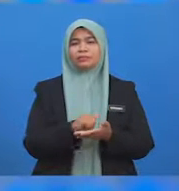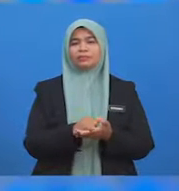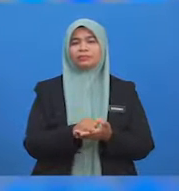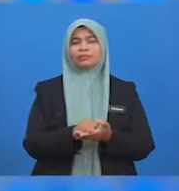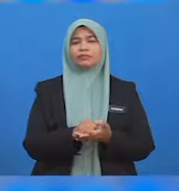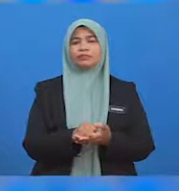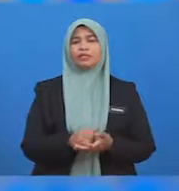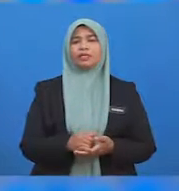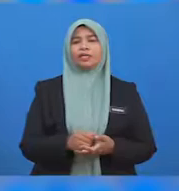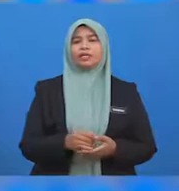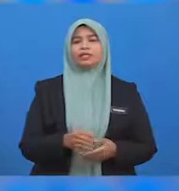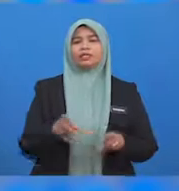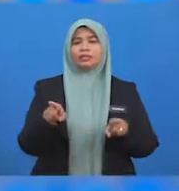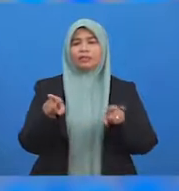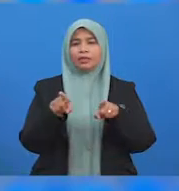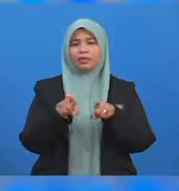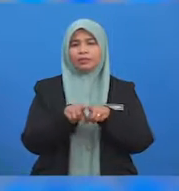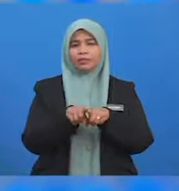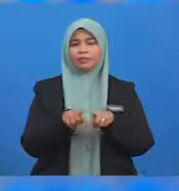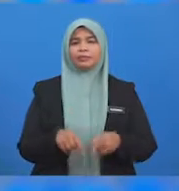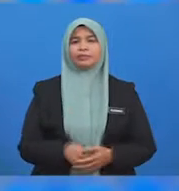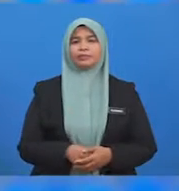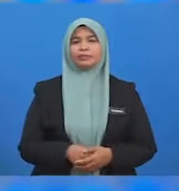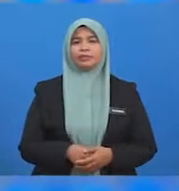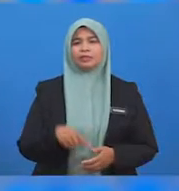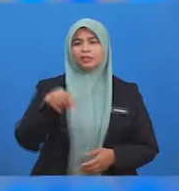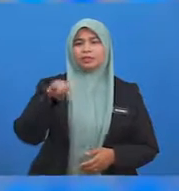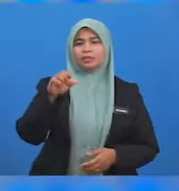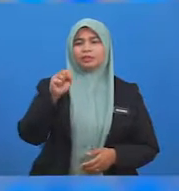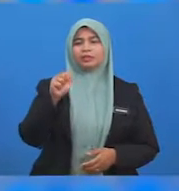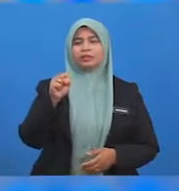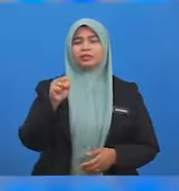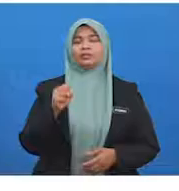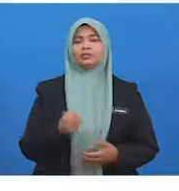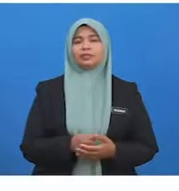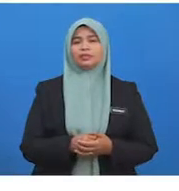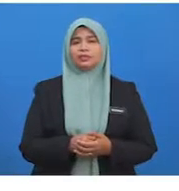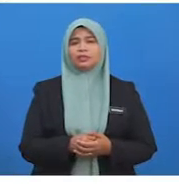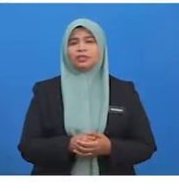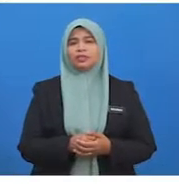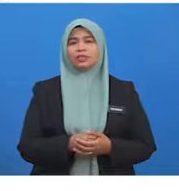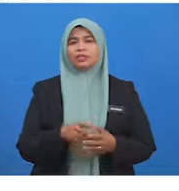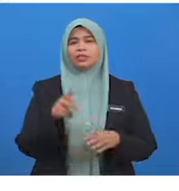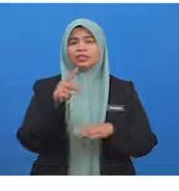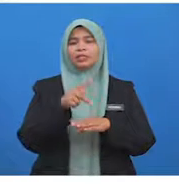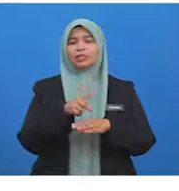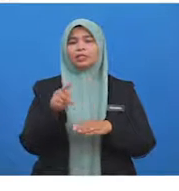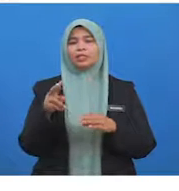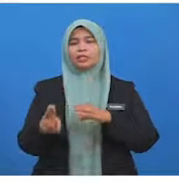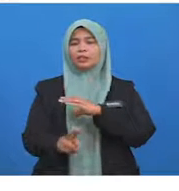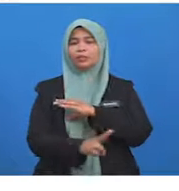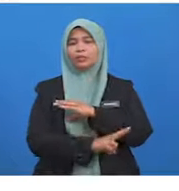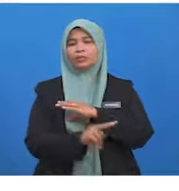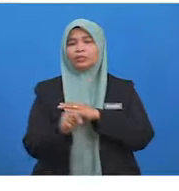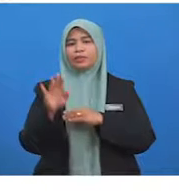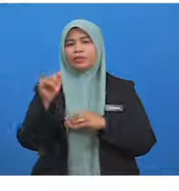sini ialah sama. Qisas dari segi istilah pula bermaksud mengenakan hukuman yang